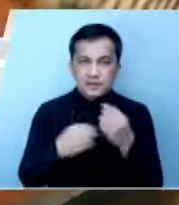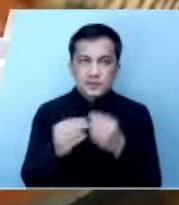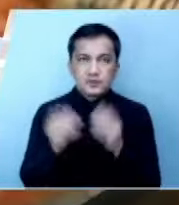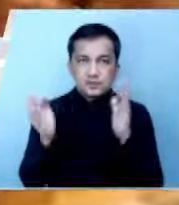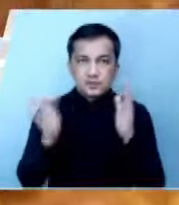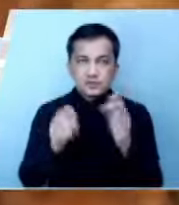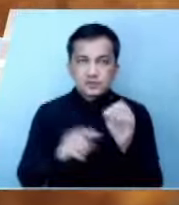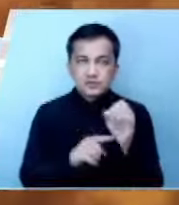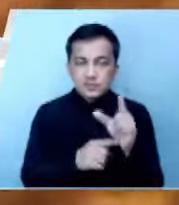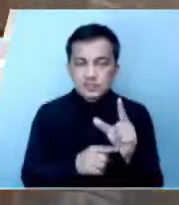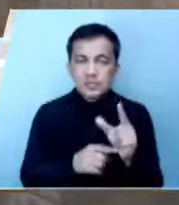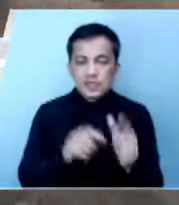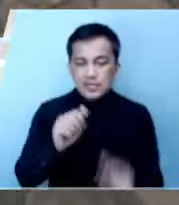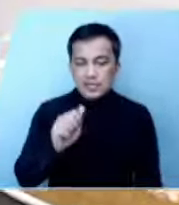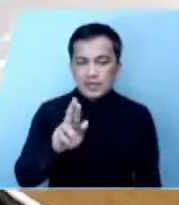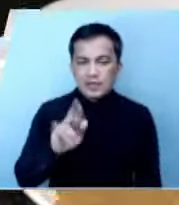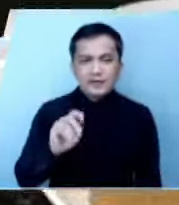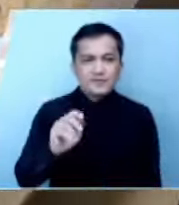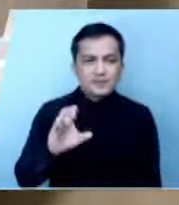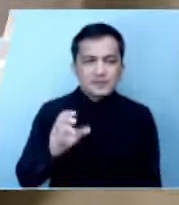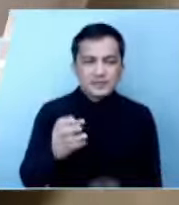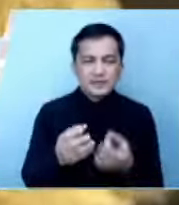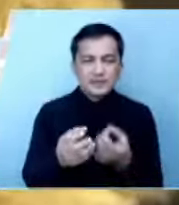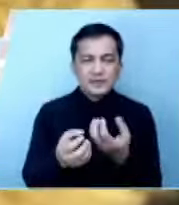dishes na niluluto ng mga kababaihan sa Little Gaza.